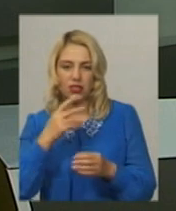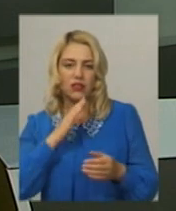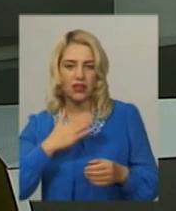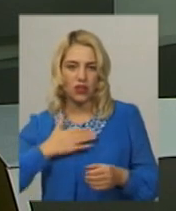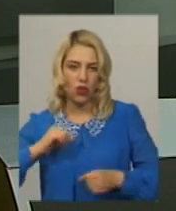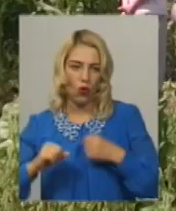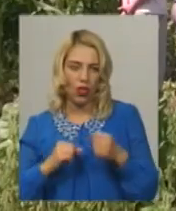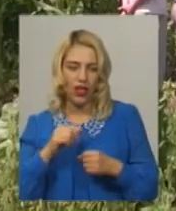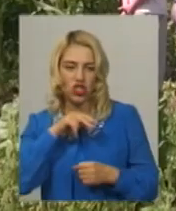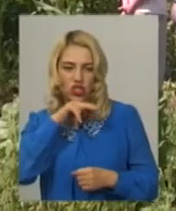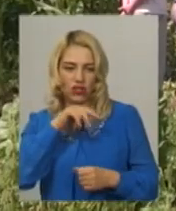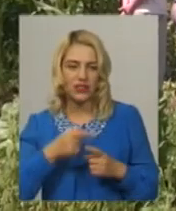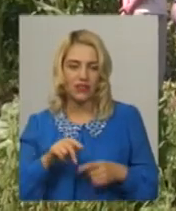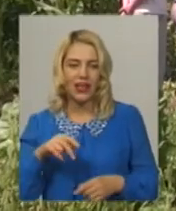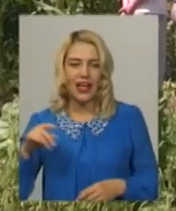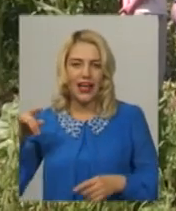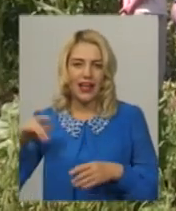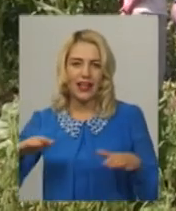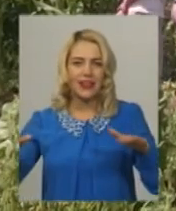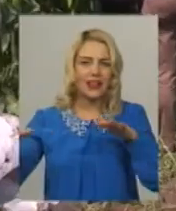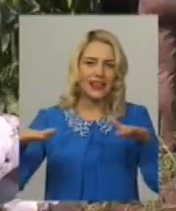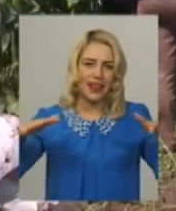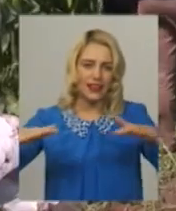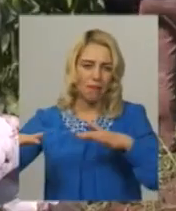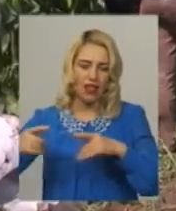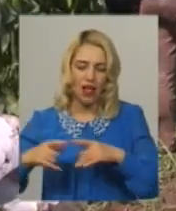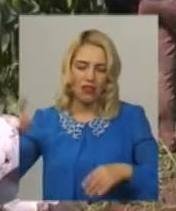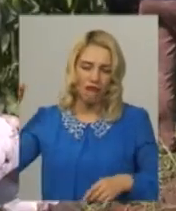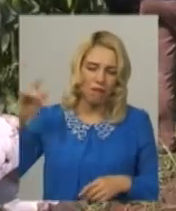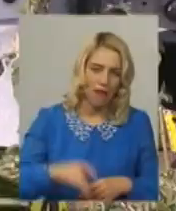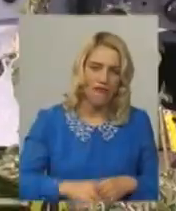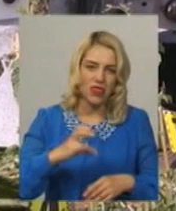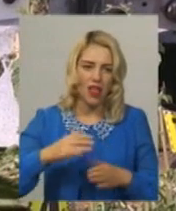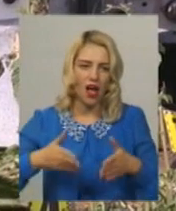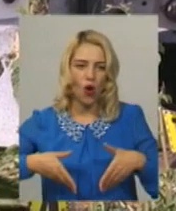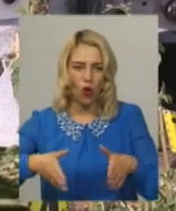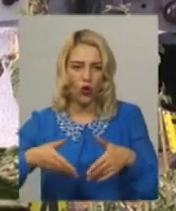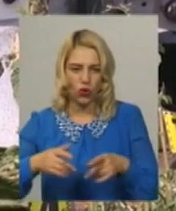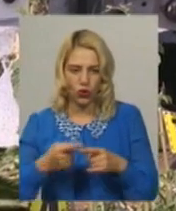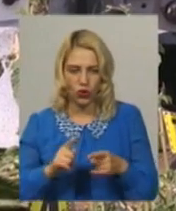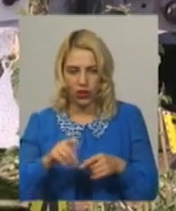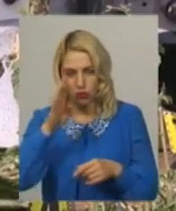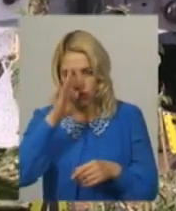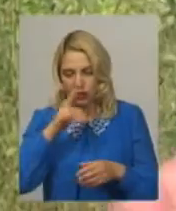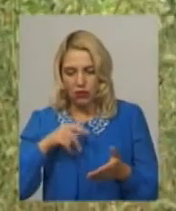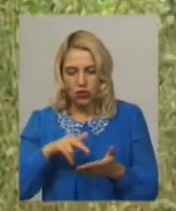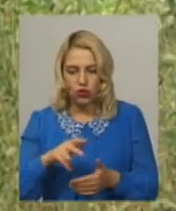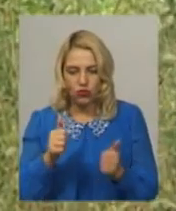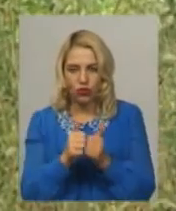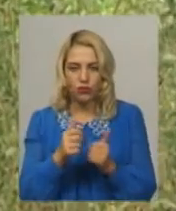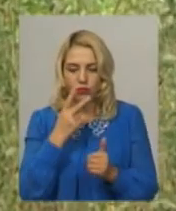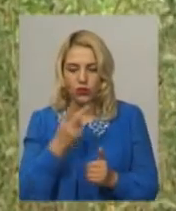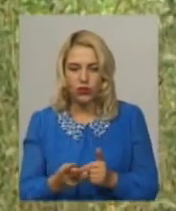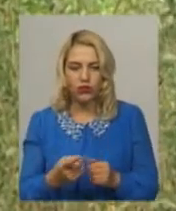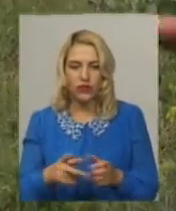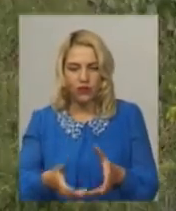Чернівців. Дельтаплан разом з двома чоловіками упав на город. Віктор Українець, який живе неподалік, першим прийшов на місце та витягував людей